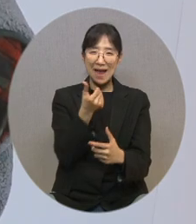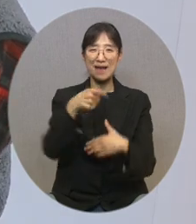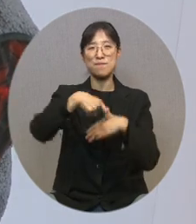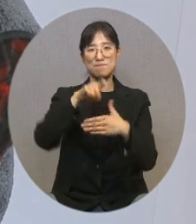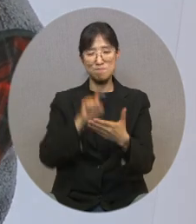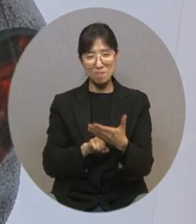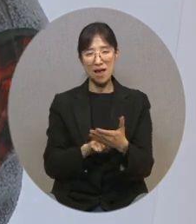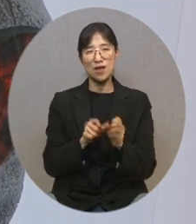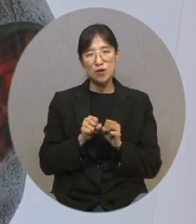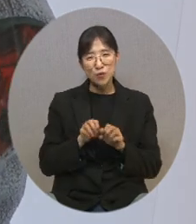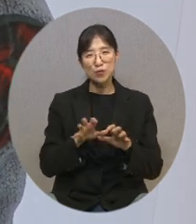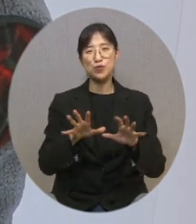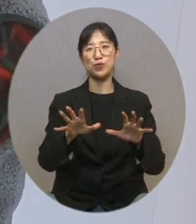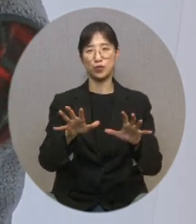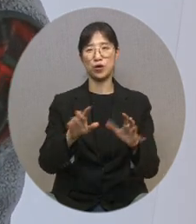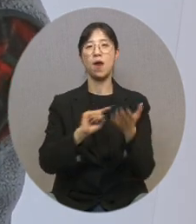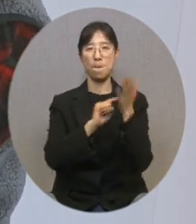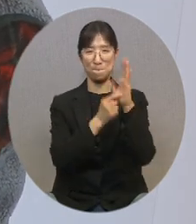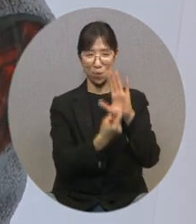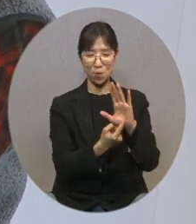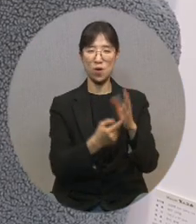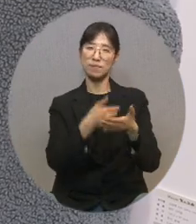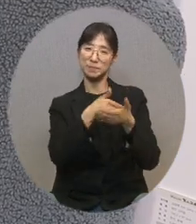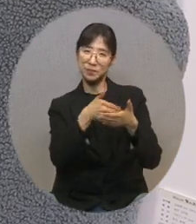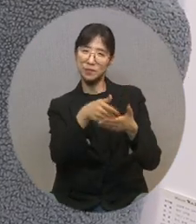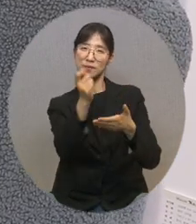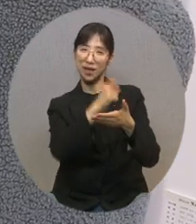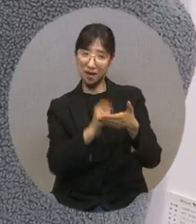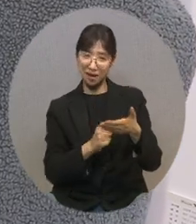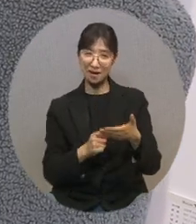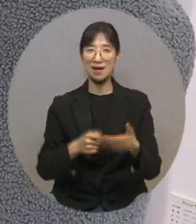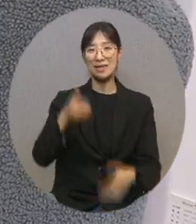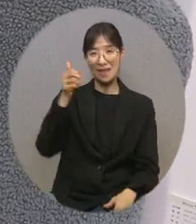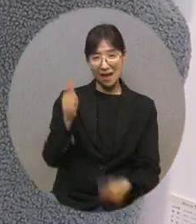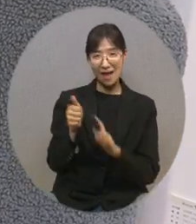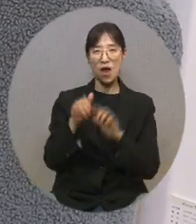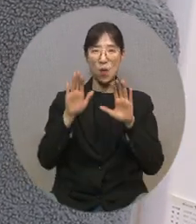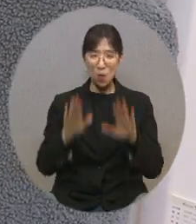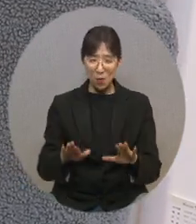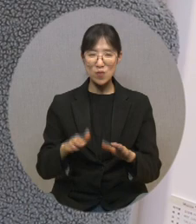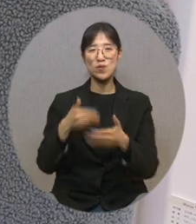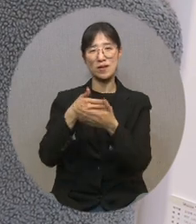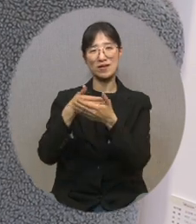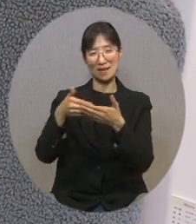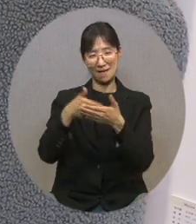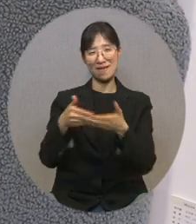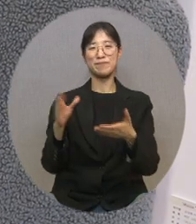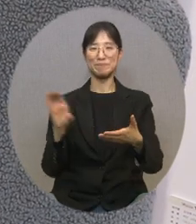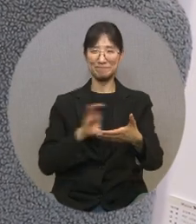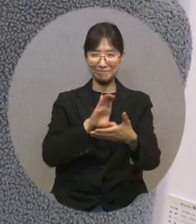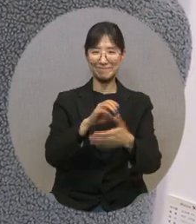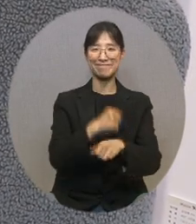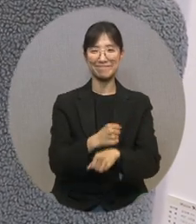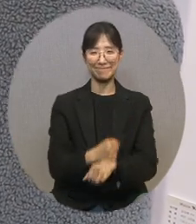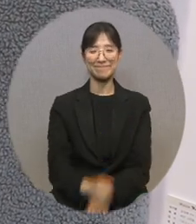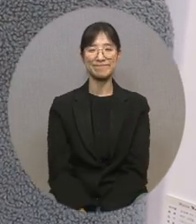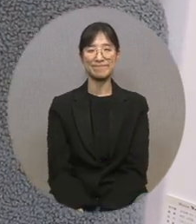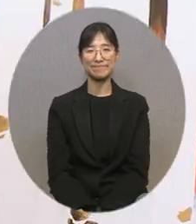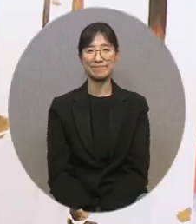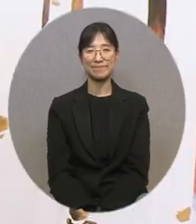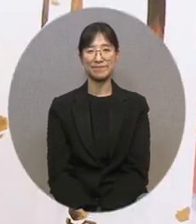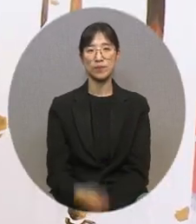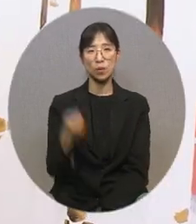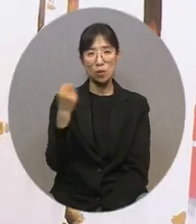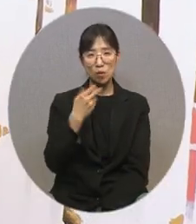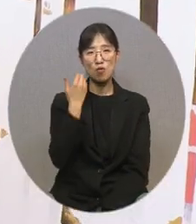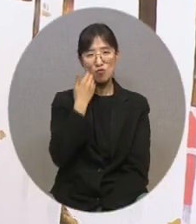작은 울림으로 표현하고 기록하면서 작가는 오늘도 자연을 화폭에 담아냅니다.